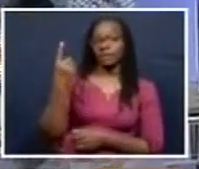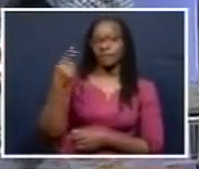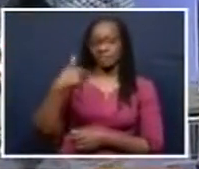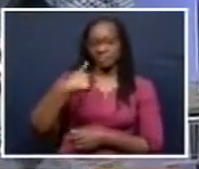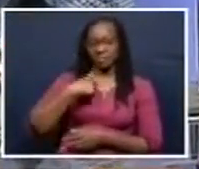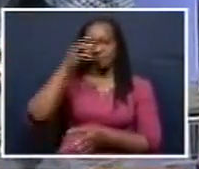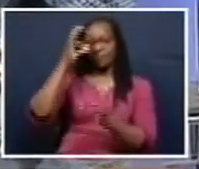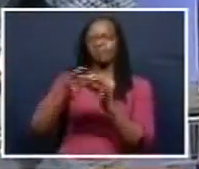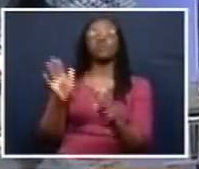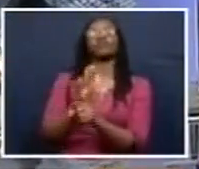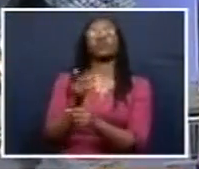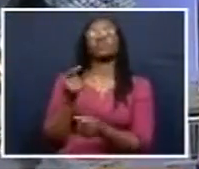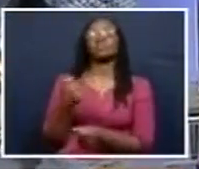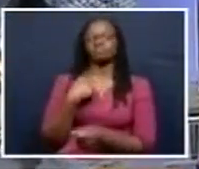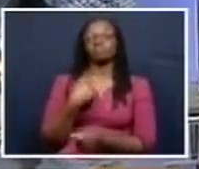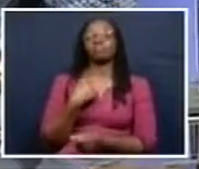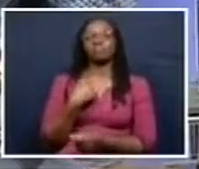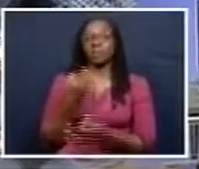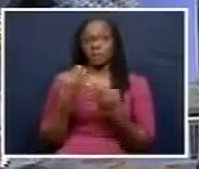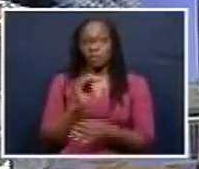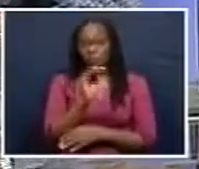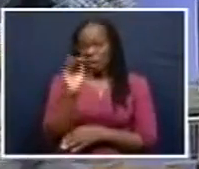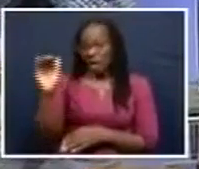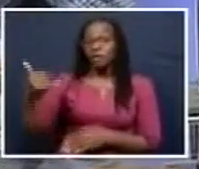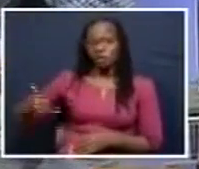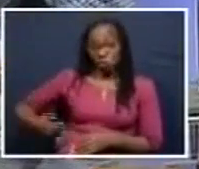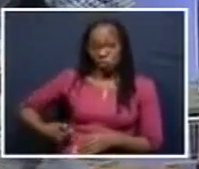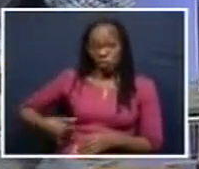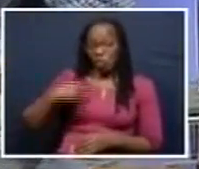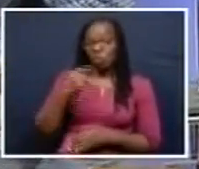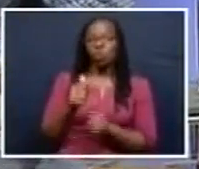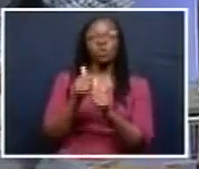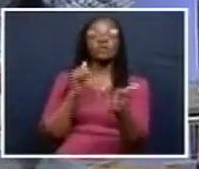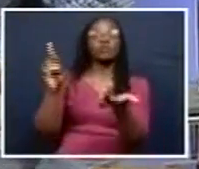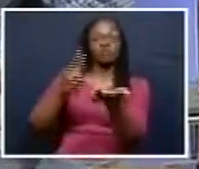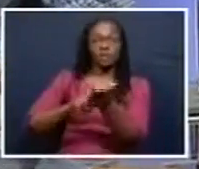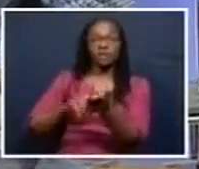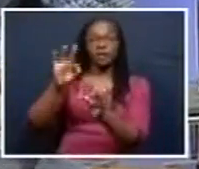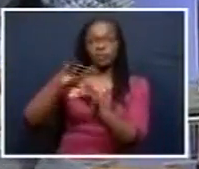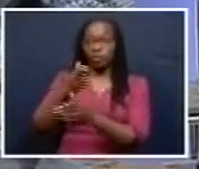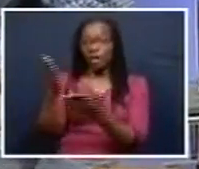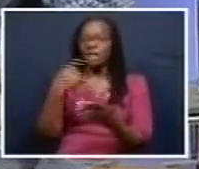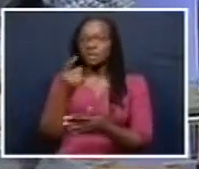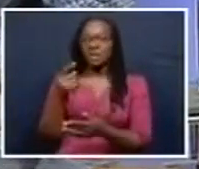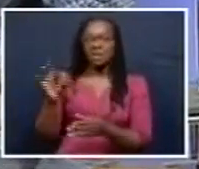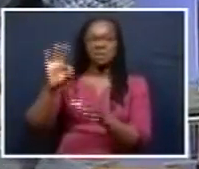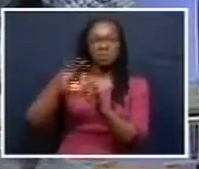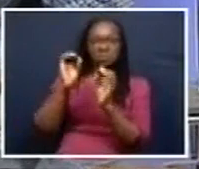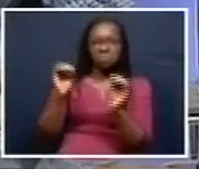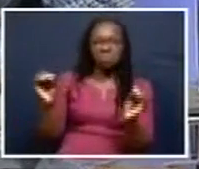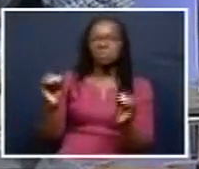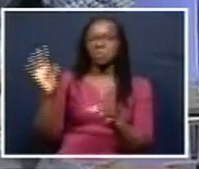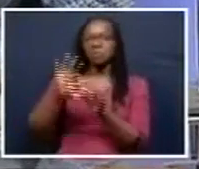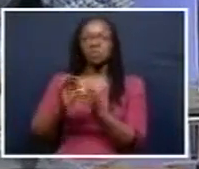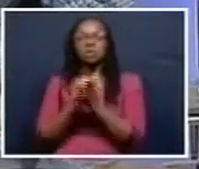anaaminika leo ukiwauliza hawa vijana wenye wamekataa kujiandikisha wenye wanasema hawatapiga kura siku ya